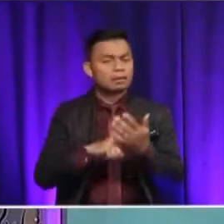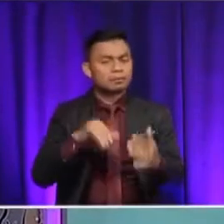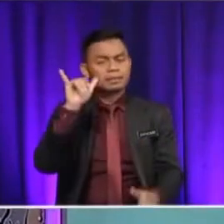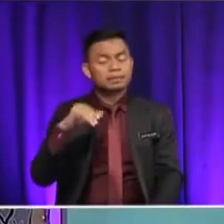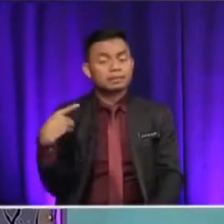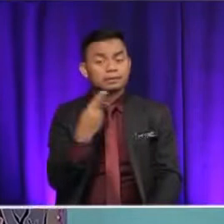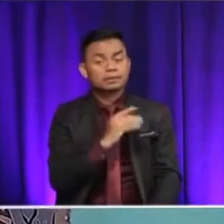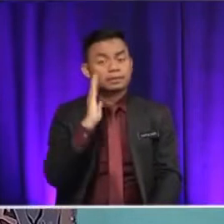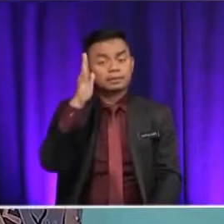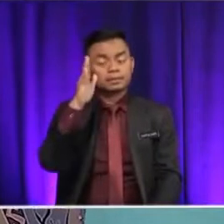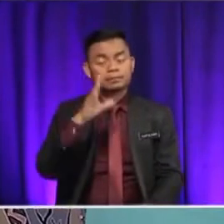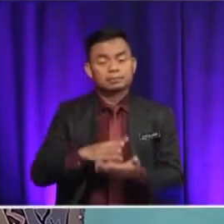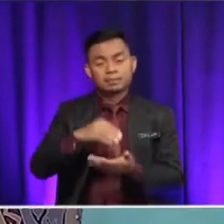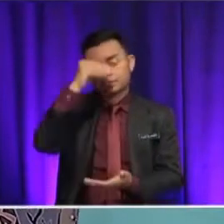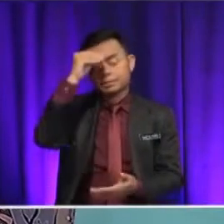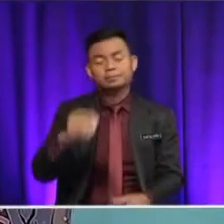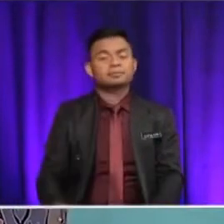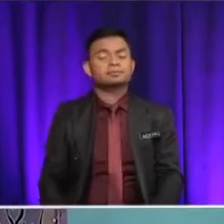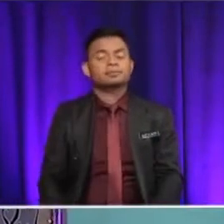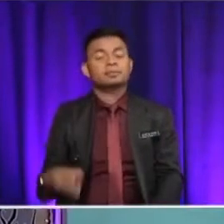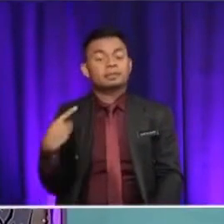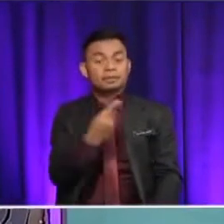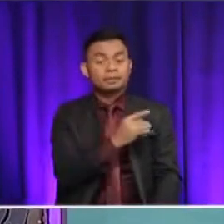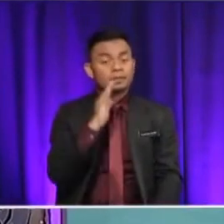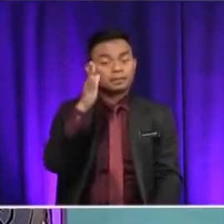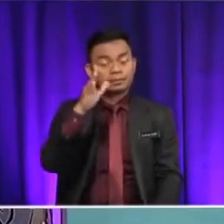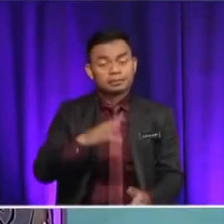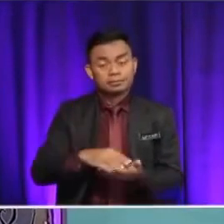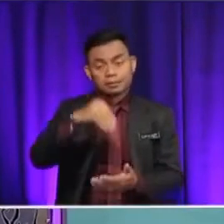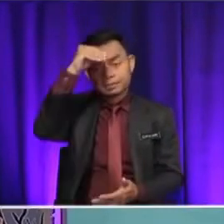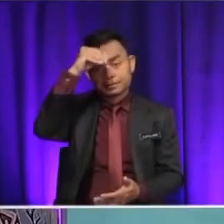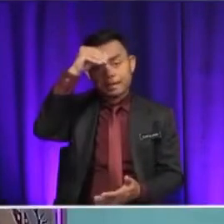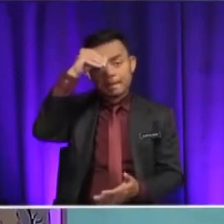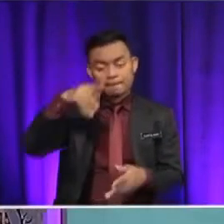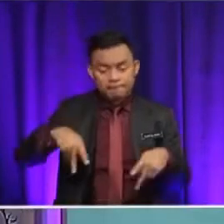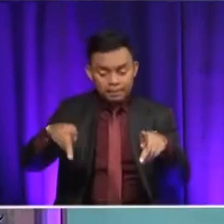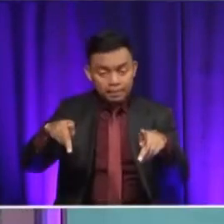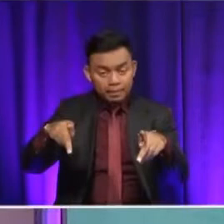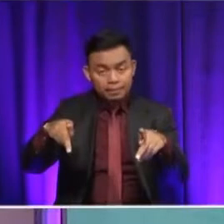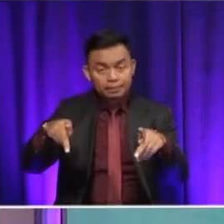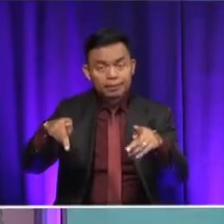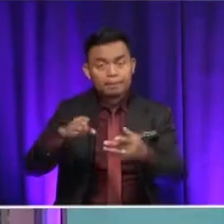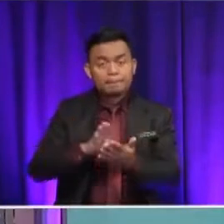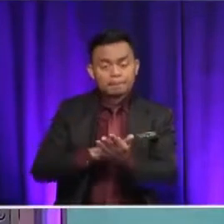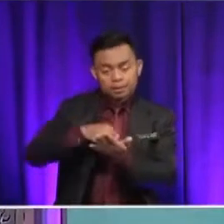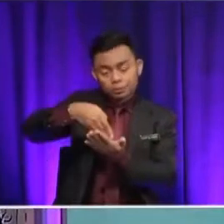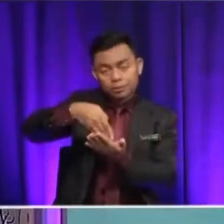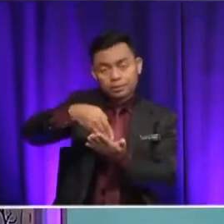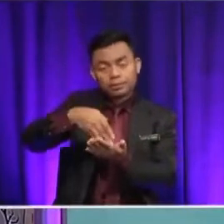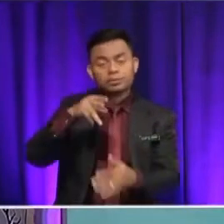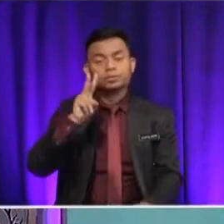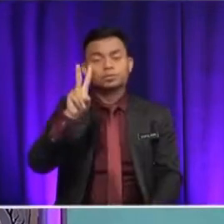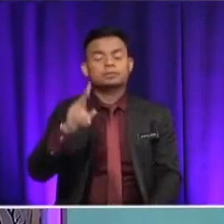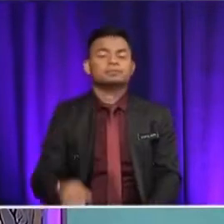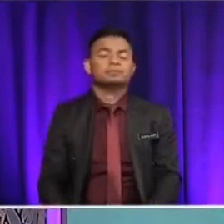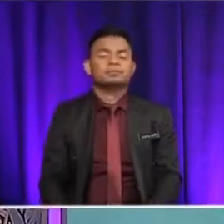tingkatan 5, modul 7, lukisan pelan bangunan 2. Okey, pelan bangunan 2. Cikgu fokus